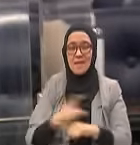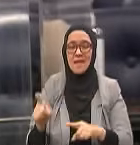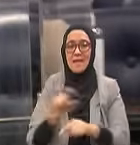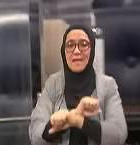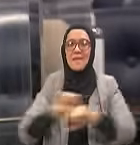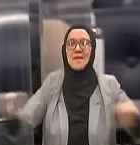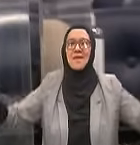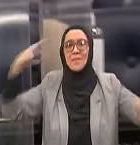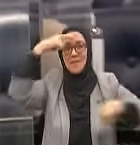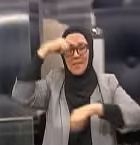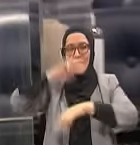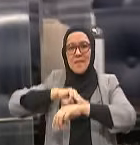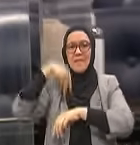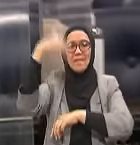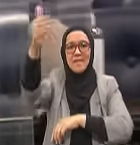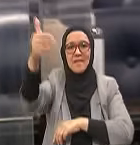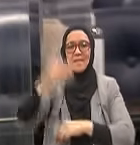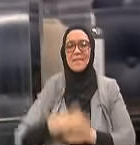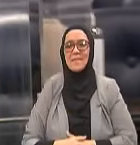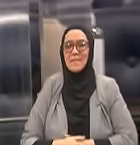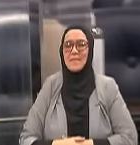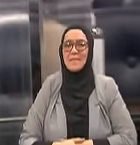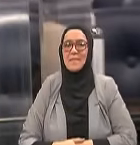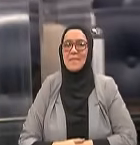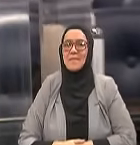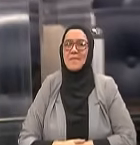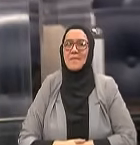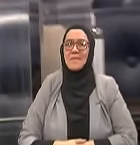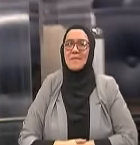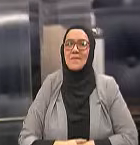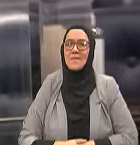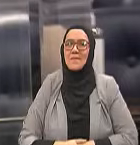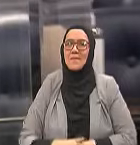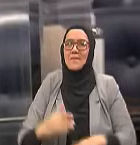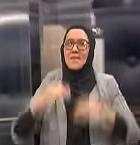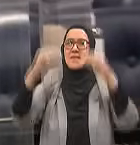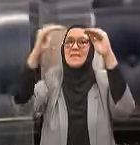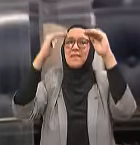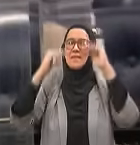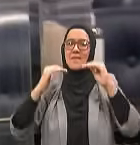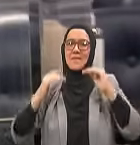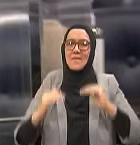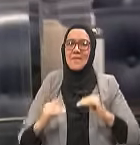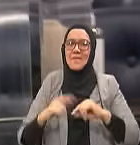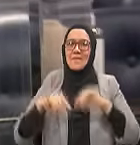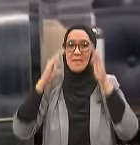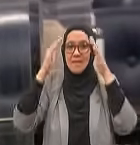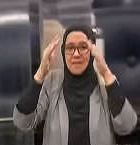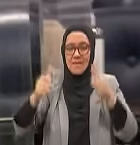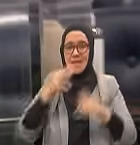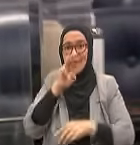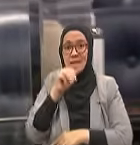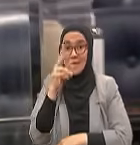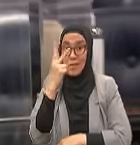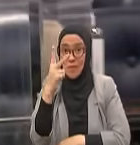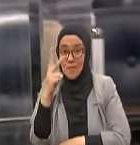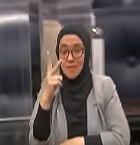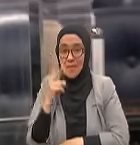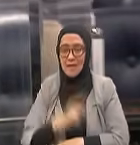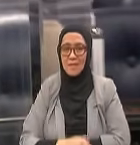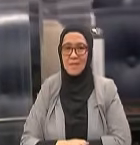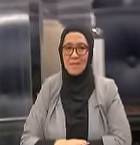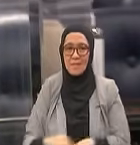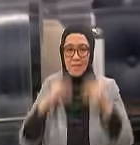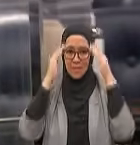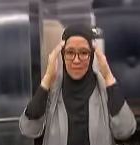masyarakat langkah-langkah adalah malam keduabelas yang akan dibeli itu tempuh natalnya menyulitkan